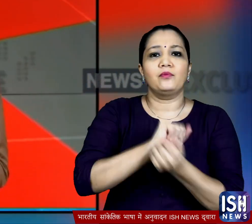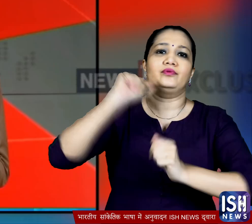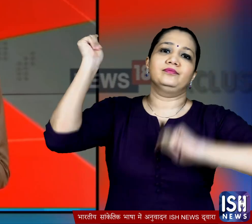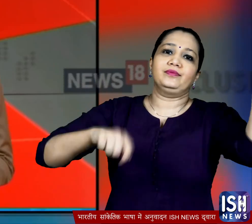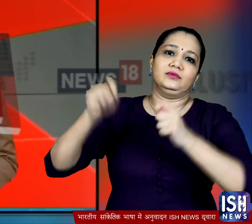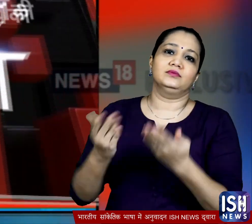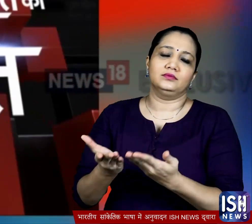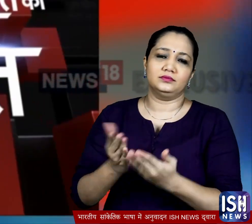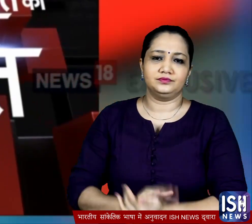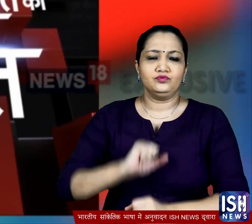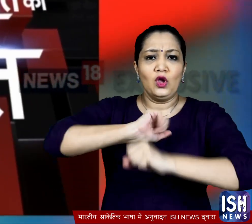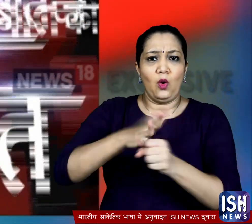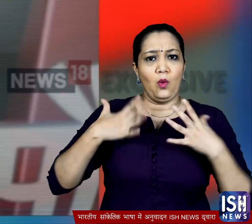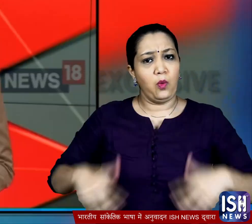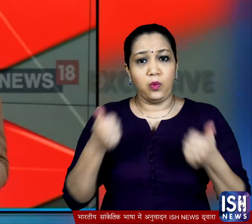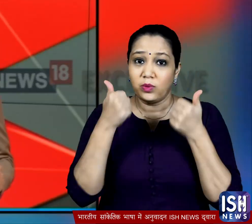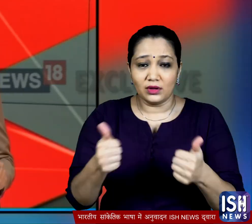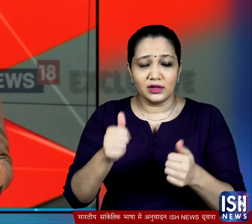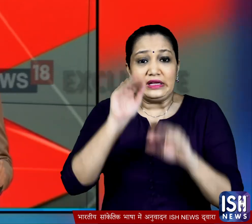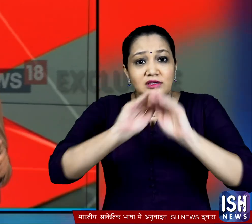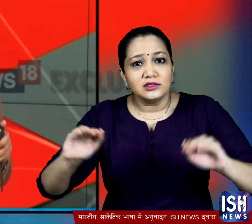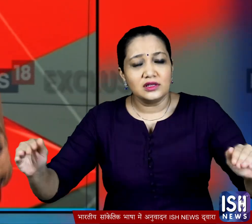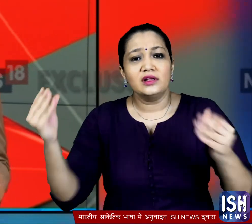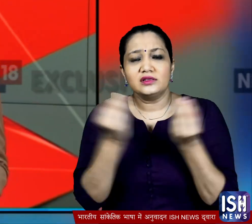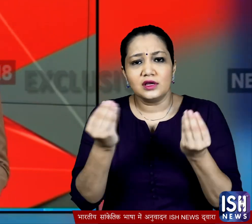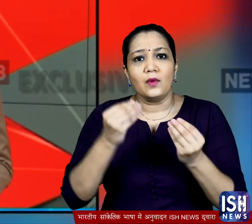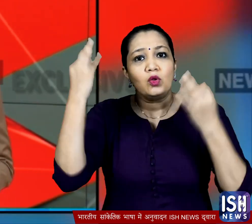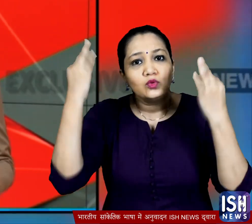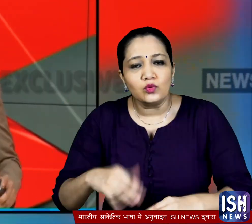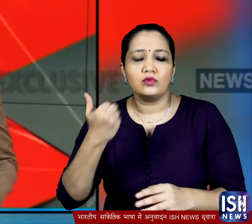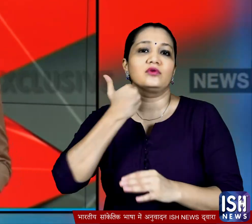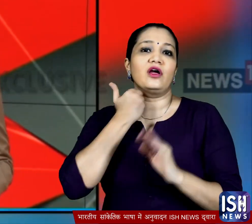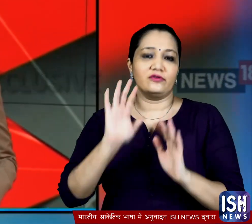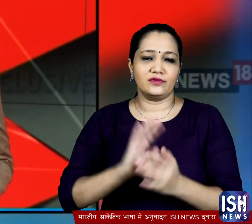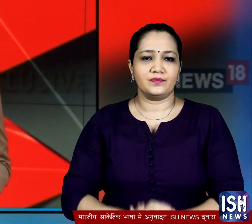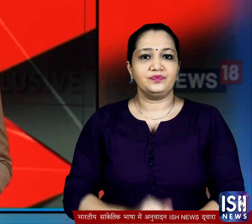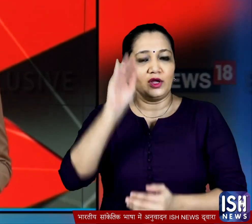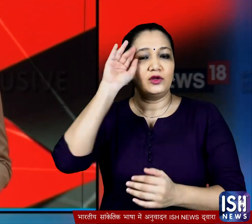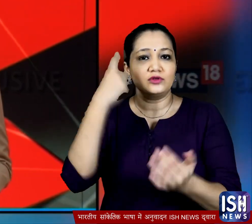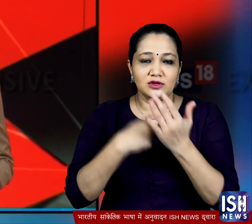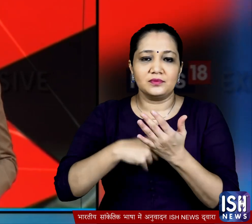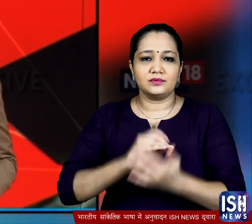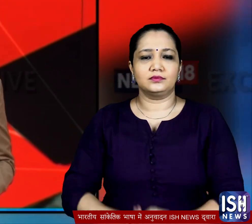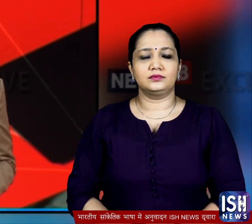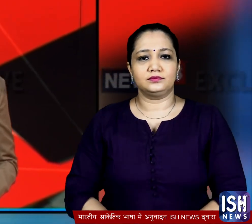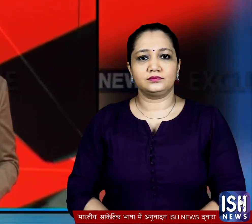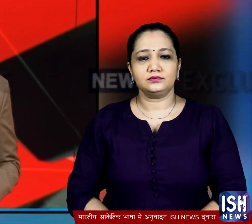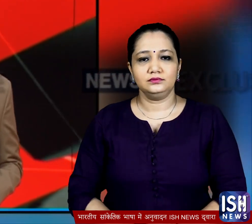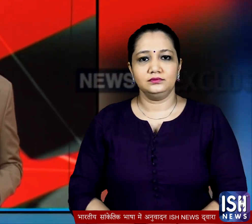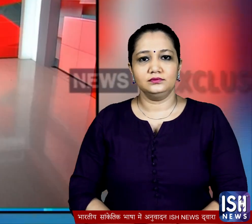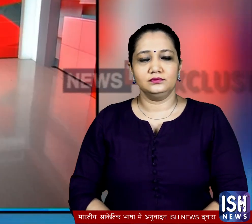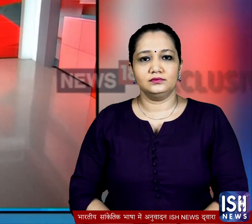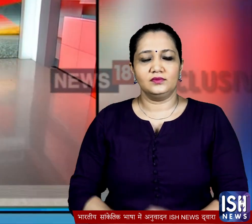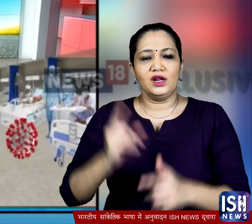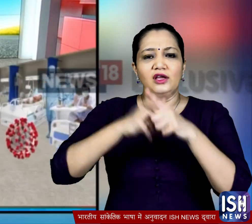तो पुलिस की लाठी खानी पड़ी। कोरोना से ठीक हो चुके कुछ बच्चों में एक नई बीमारी का खतरा बढ़ गया। न्यूज़ 18 के भवानी सिंह की रिपोर्ट है